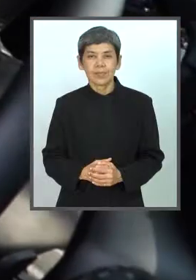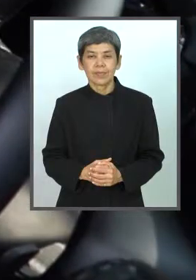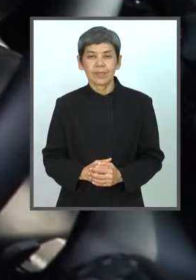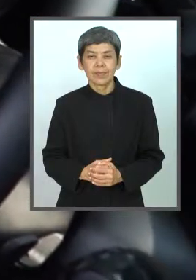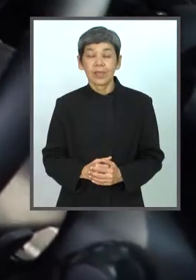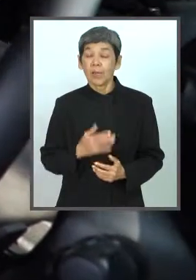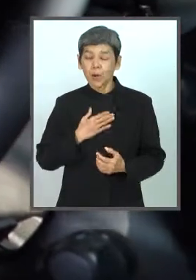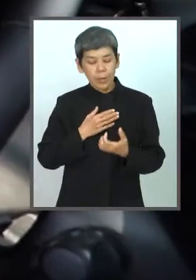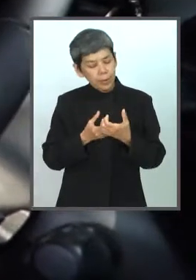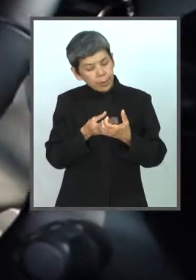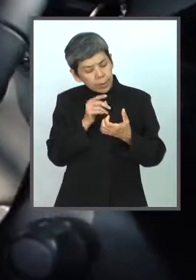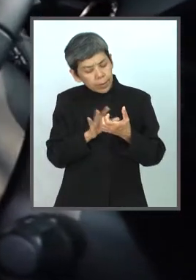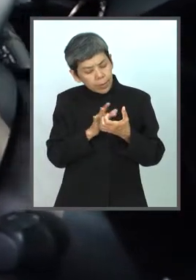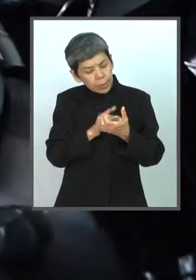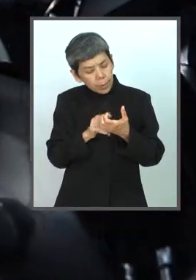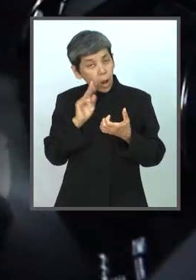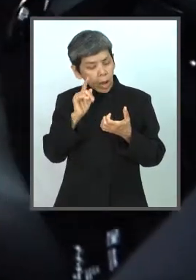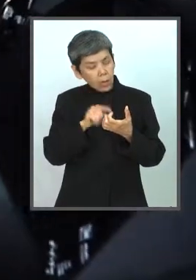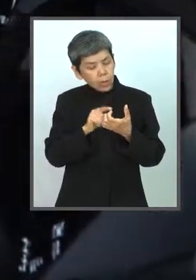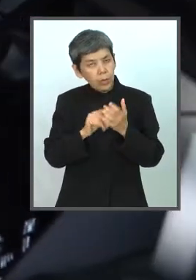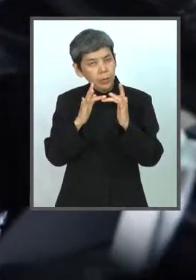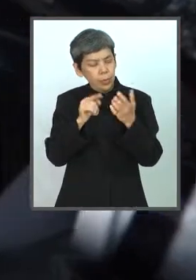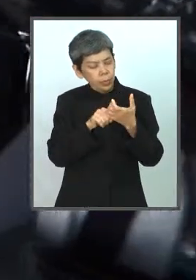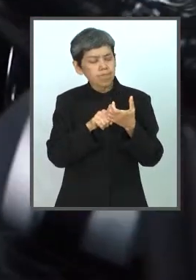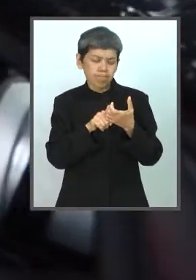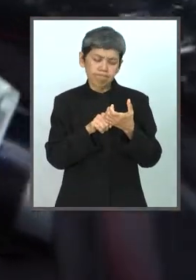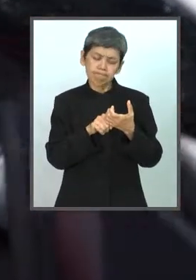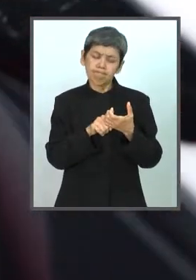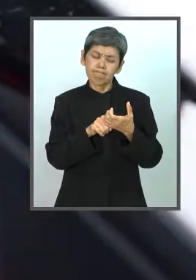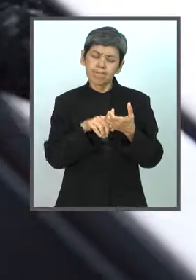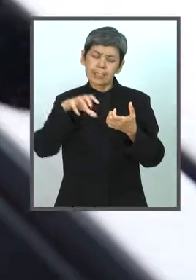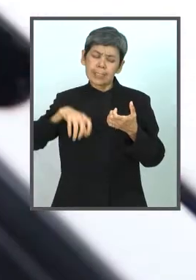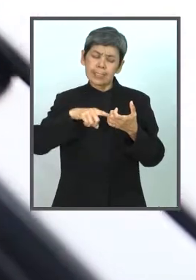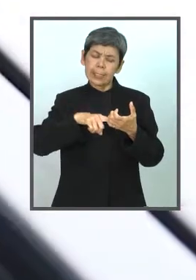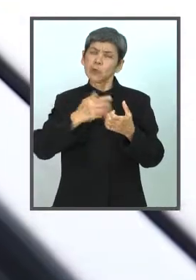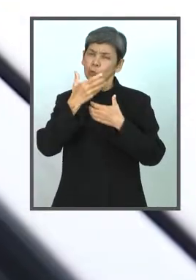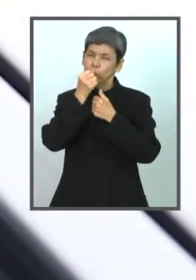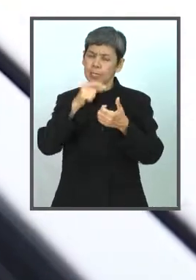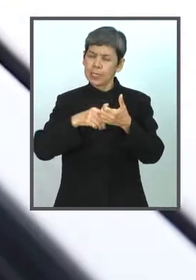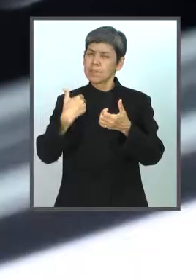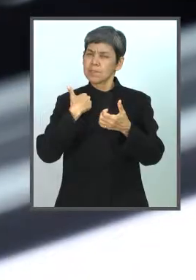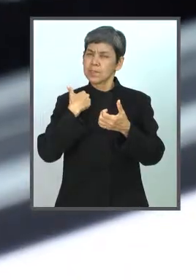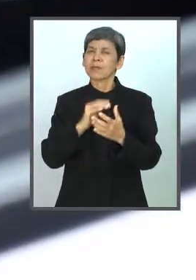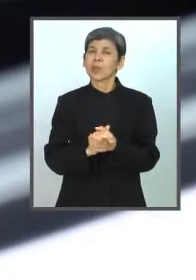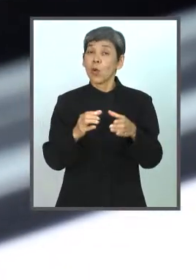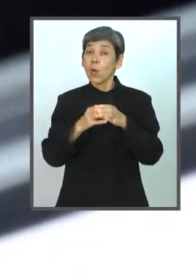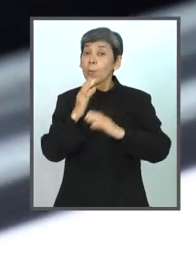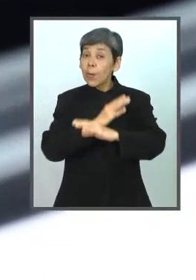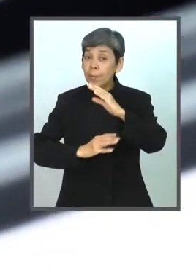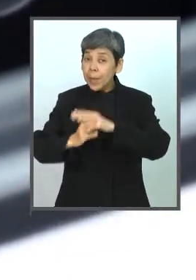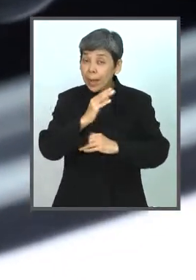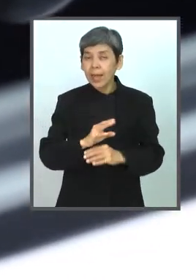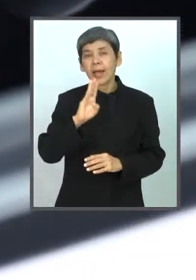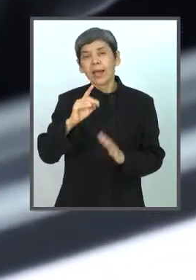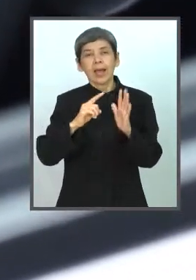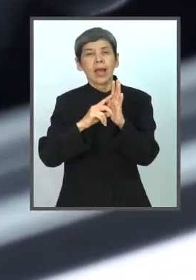พอดีกำลังนั่งดูข่าวสารในอินเทอร์เน็ตนะครับแล้วก็พบสถานที่หนึ่งที่น่าสนใจมากนะครับนั่นก็คือกลุ่มคนพิการ